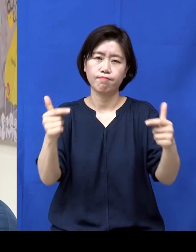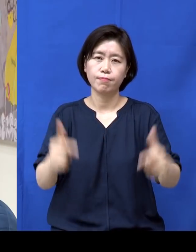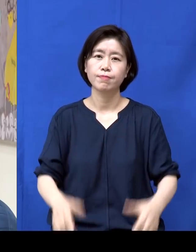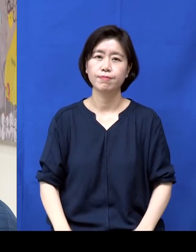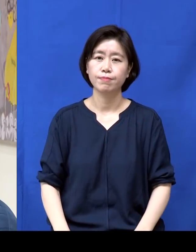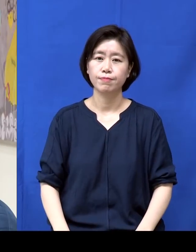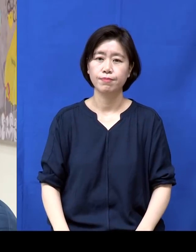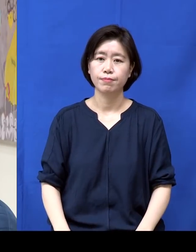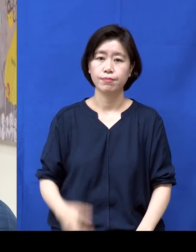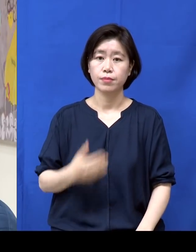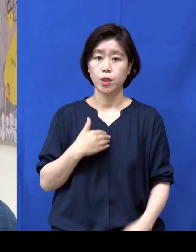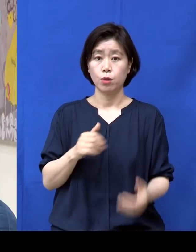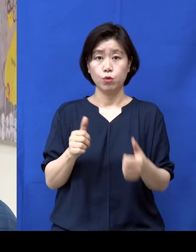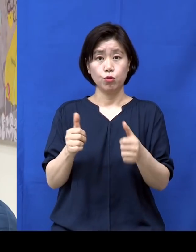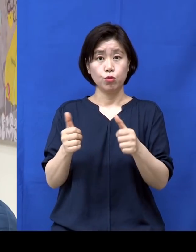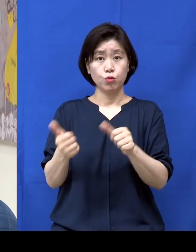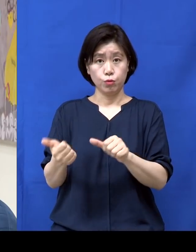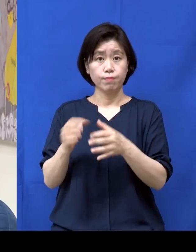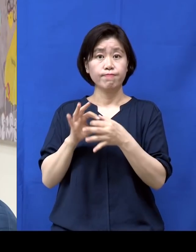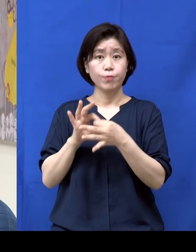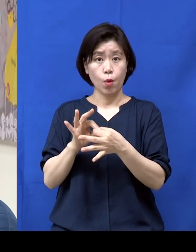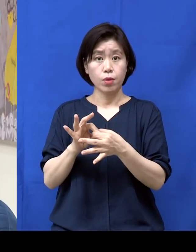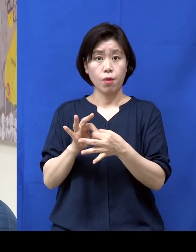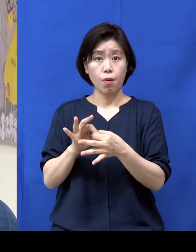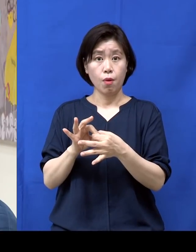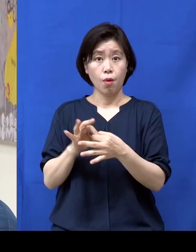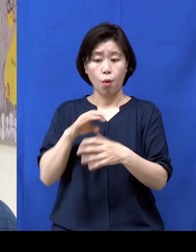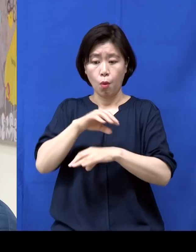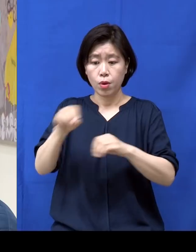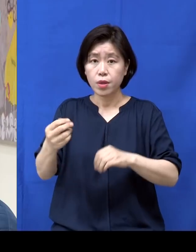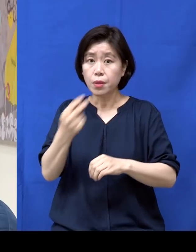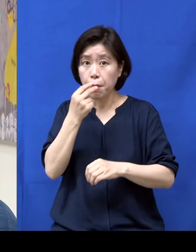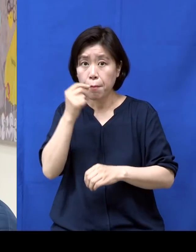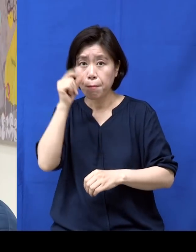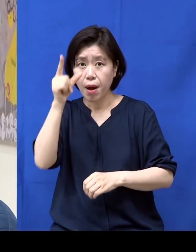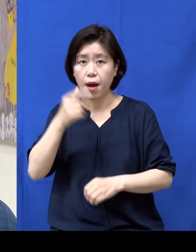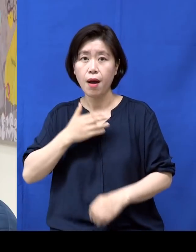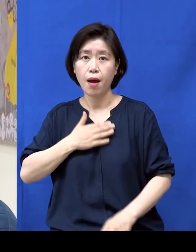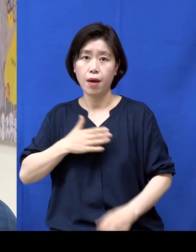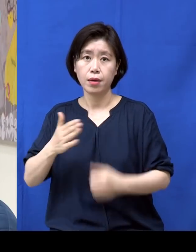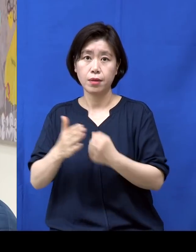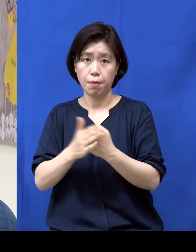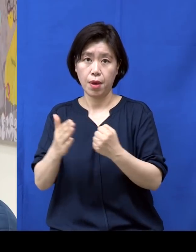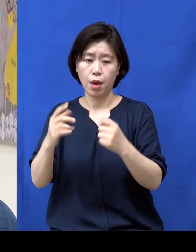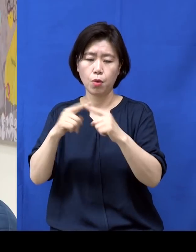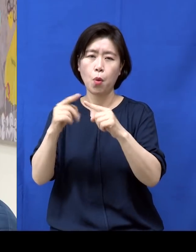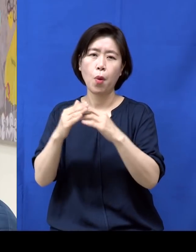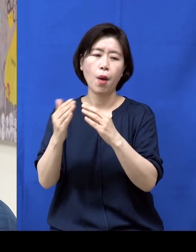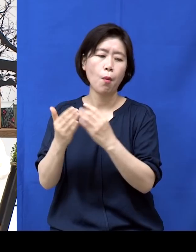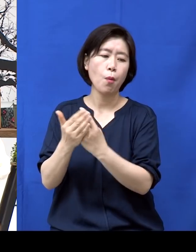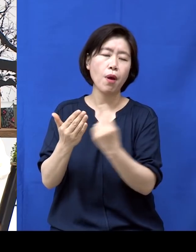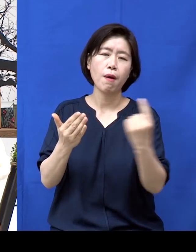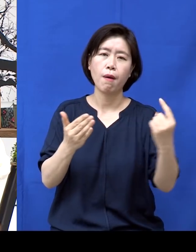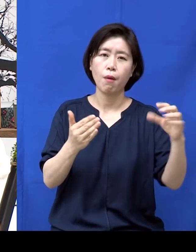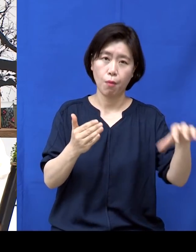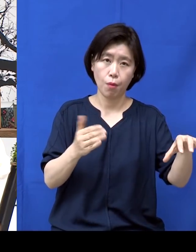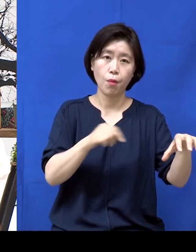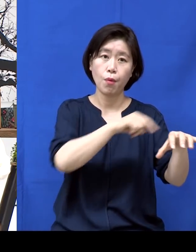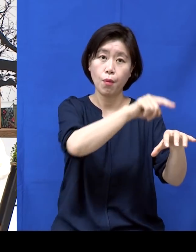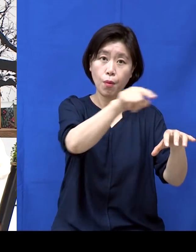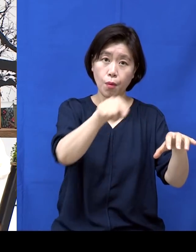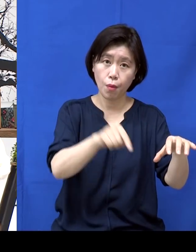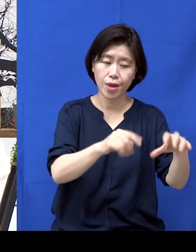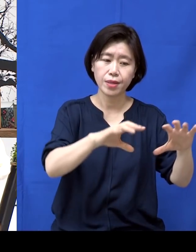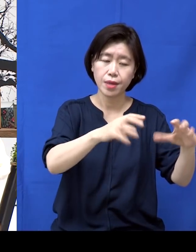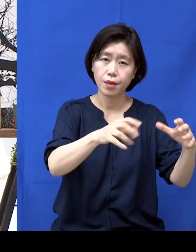근데 저는 죽음을 통해서 생명을 깨달았기 때문에 교회 밖에서 선교적 차원에서 죽음을 이야기해야겠다라는